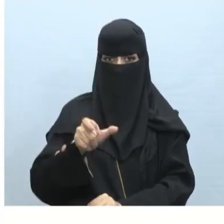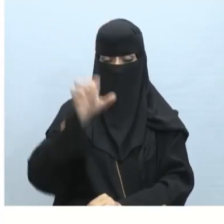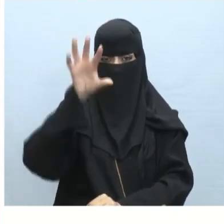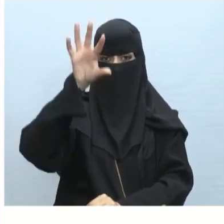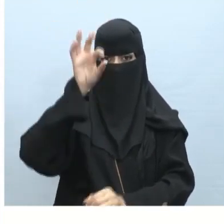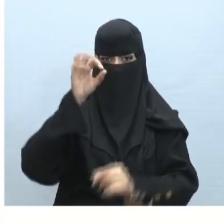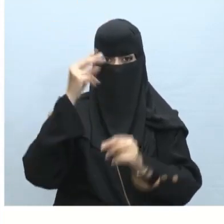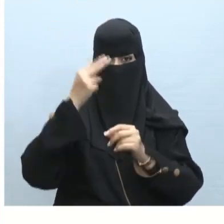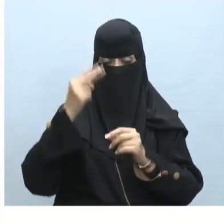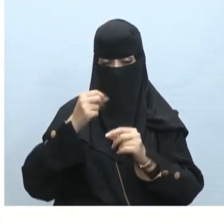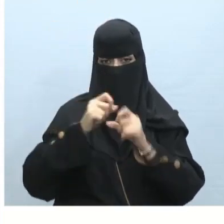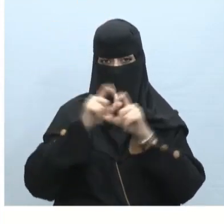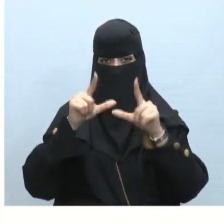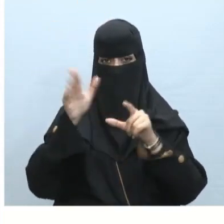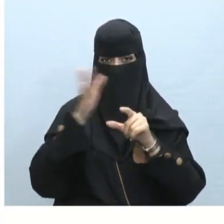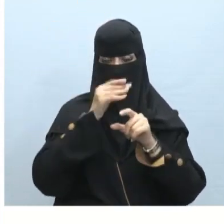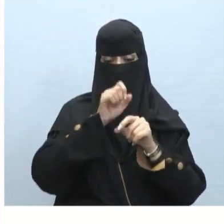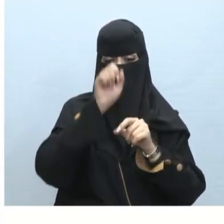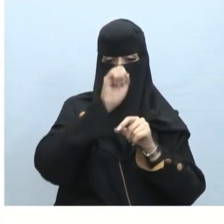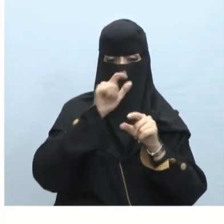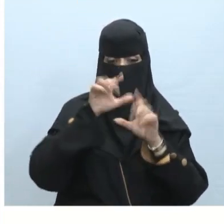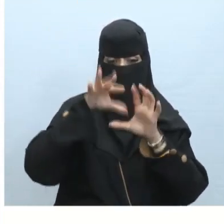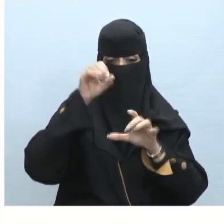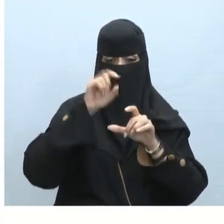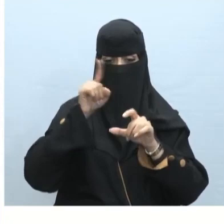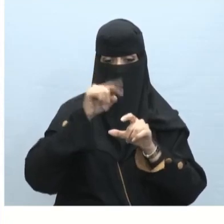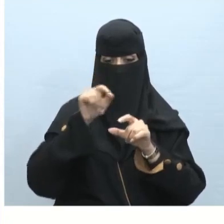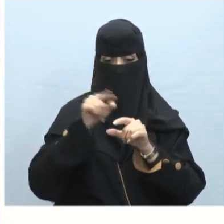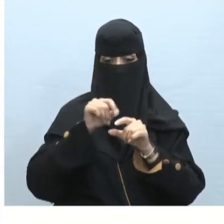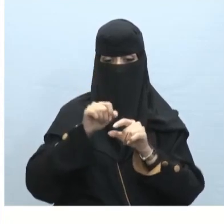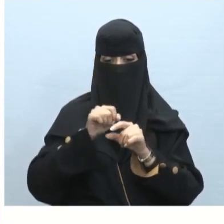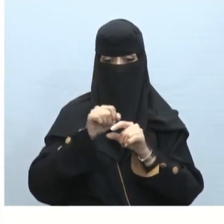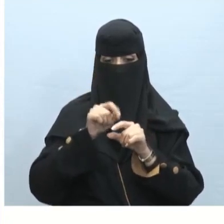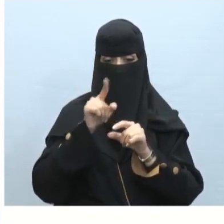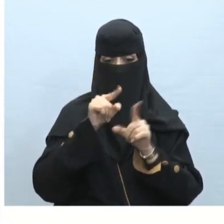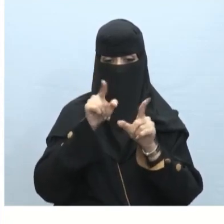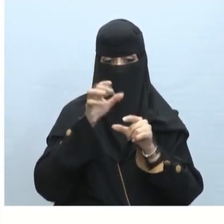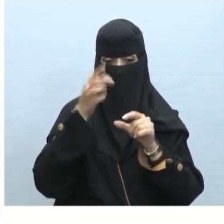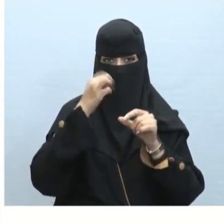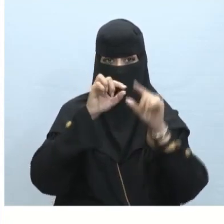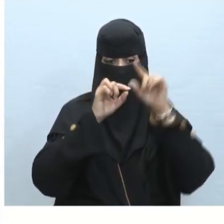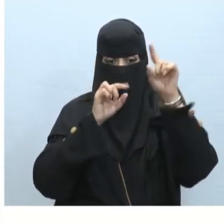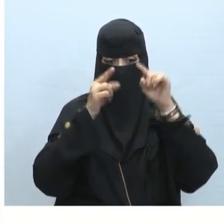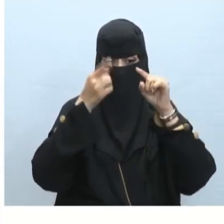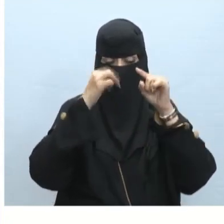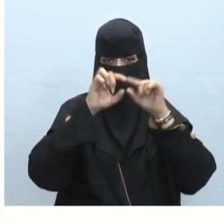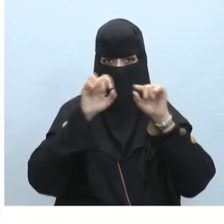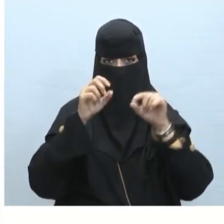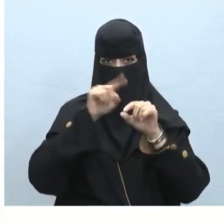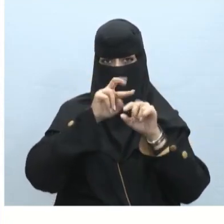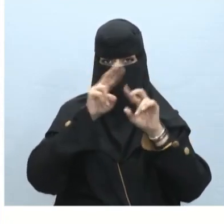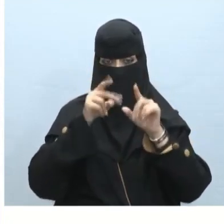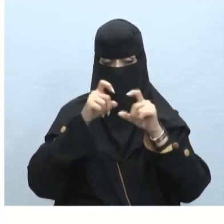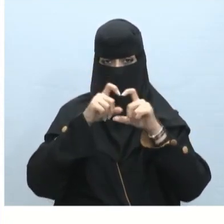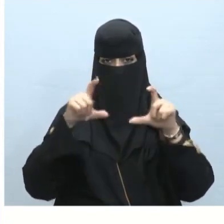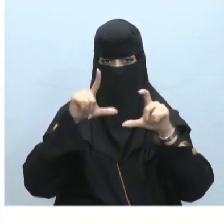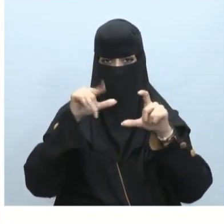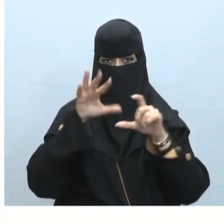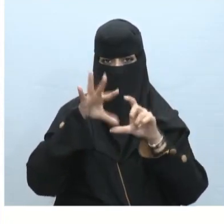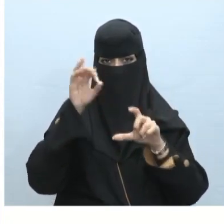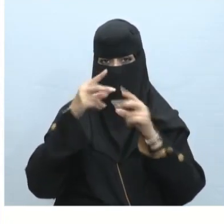رسومات توضيحيه الستريشنز نضغط على سمارت ارت بعد الضغط على سمارت